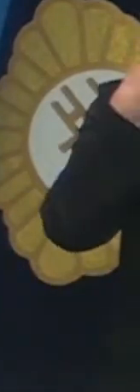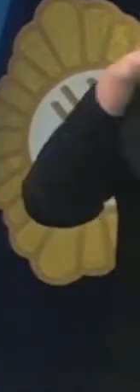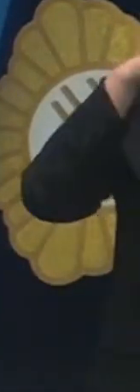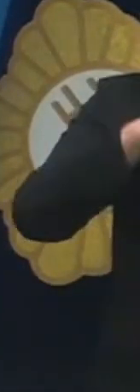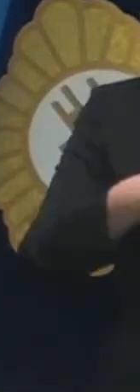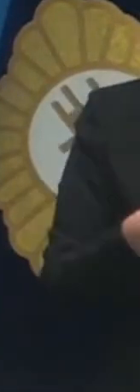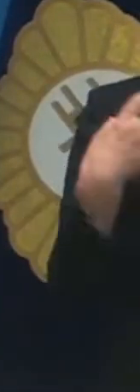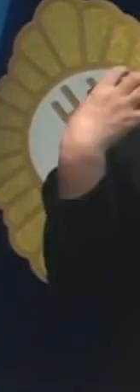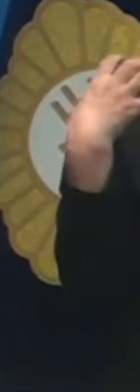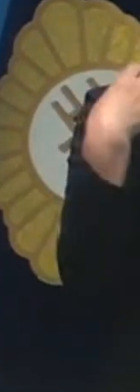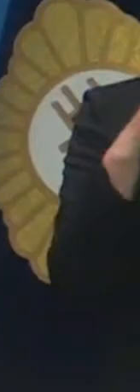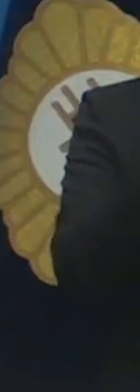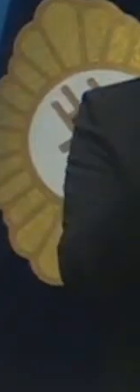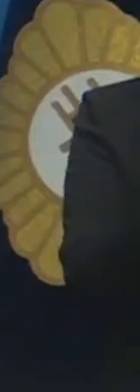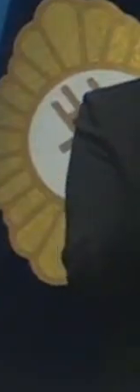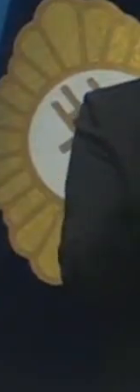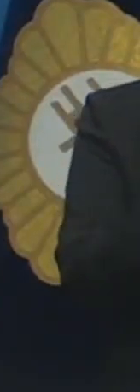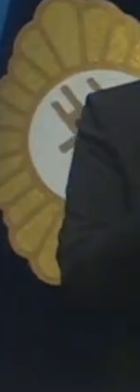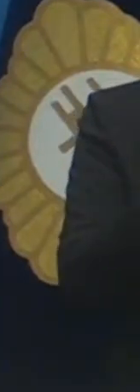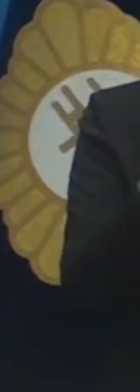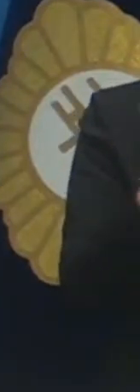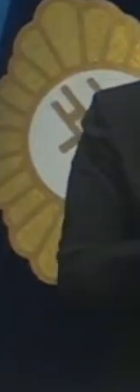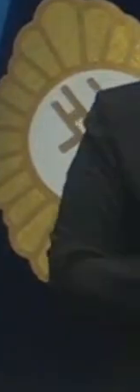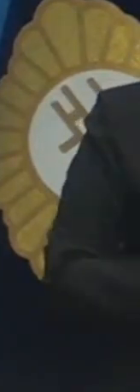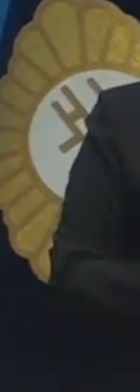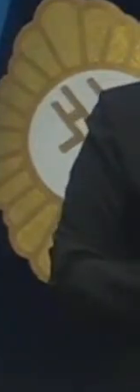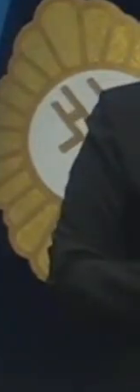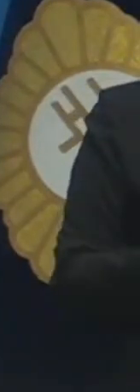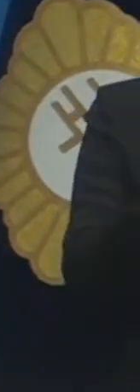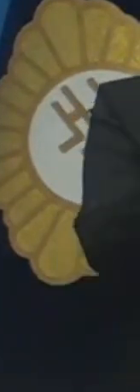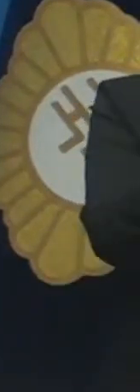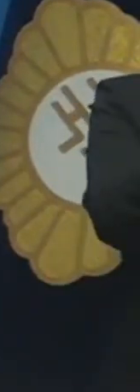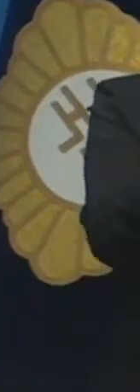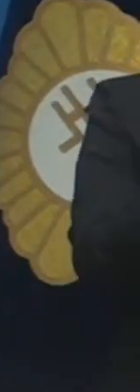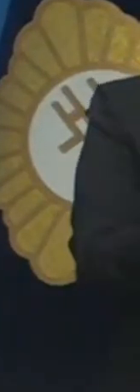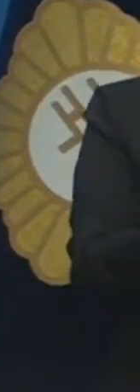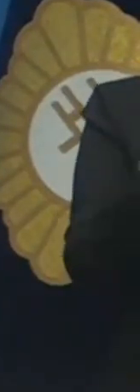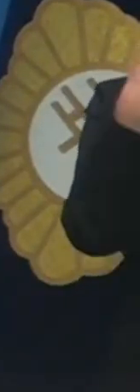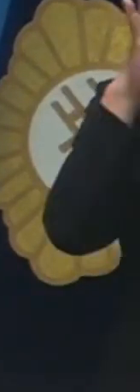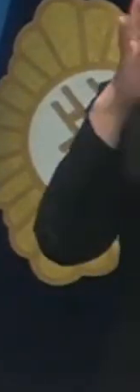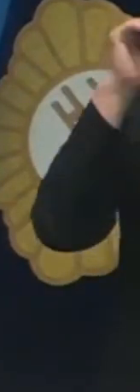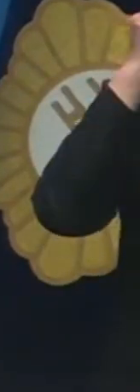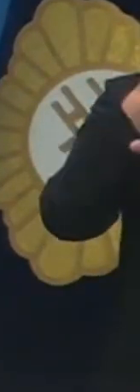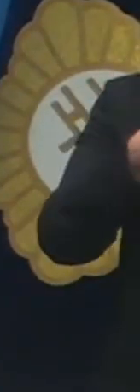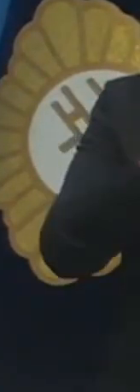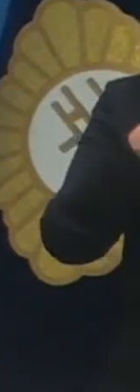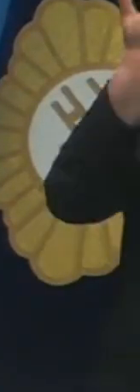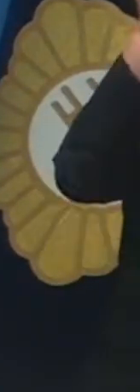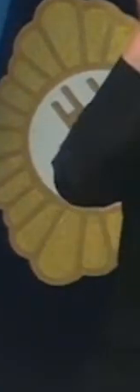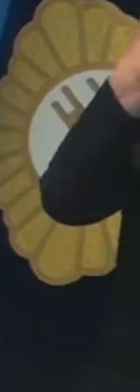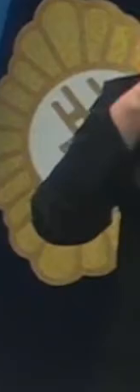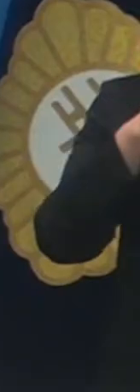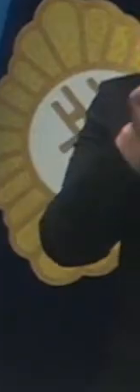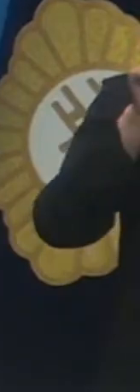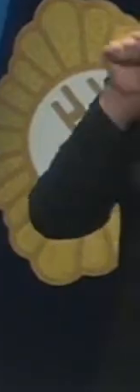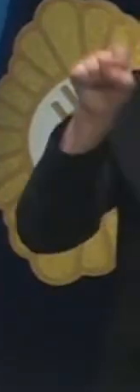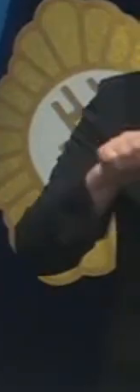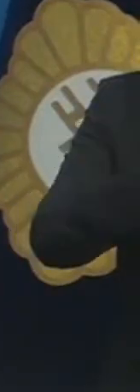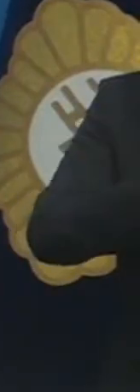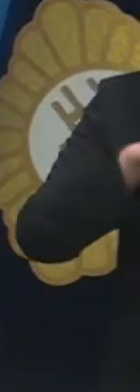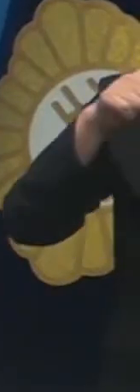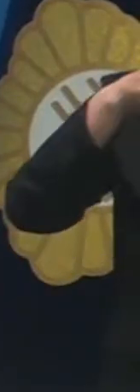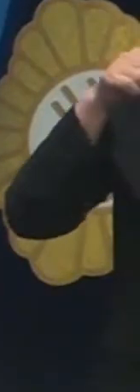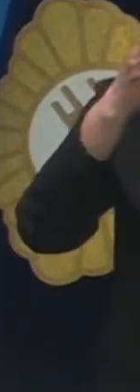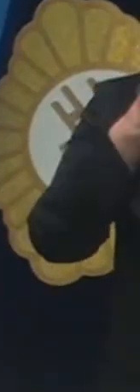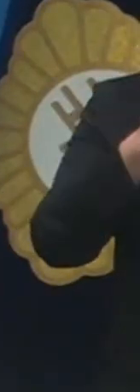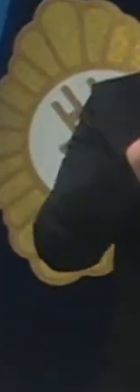감시기관으로서 책임을 다해야 합니다. 교육부는 대학의 연구윤리 시스템이 제대로 작동하고